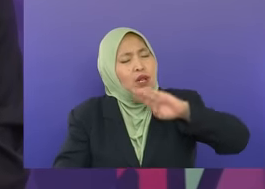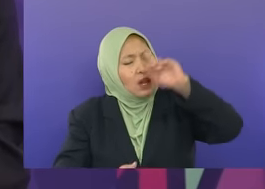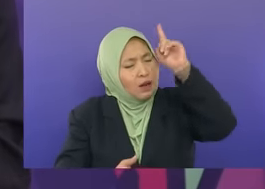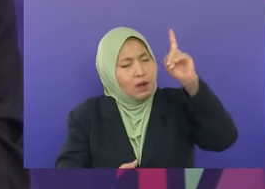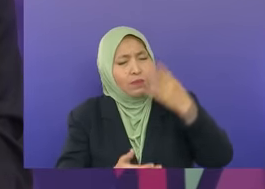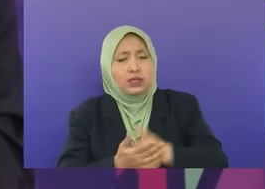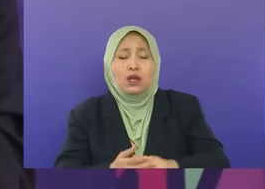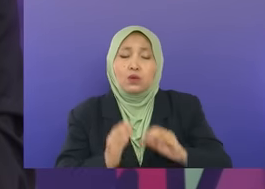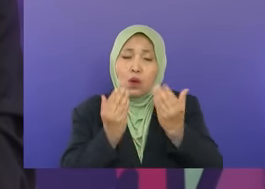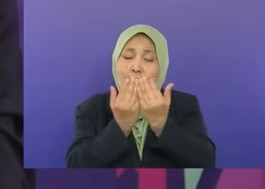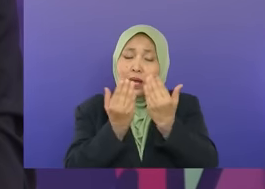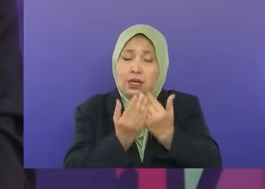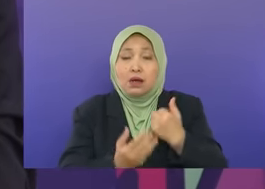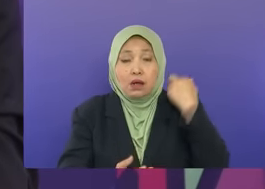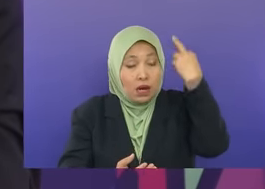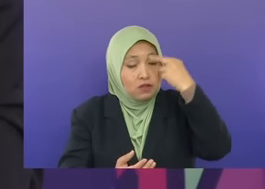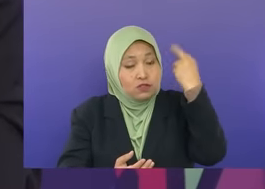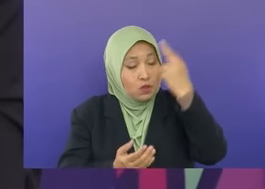Assalamualaikum